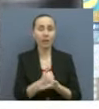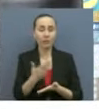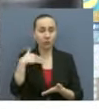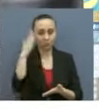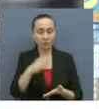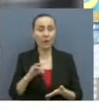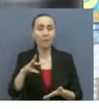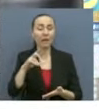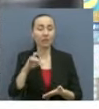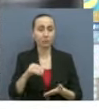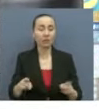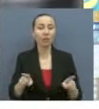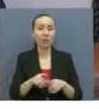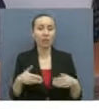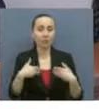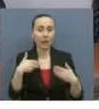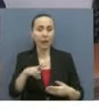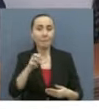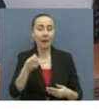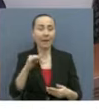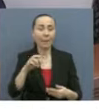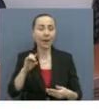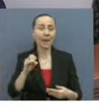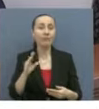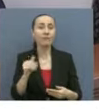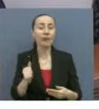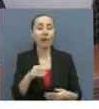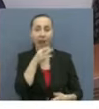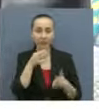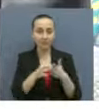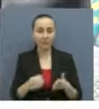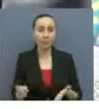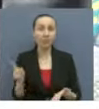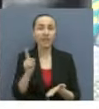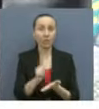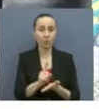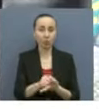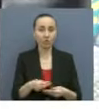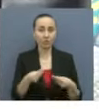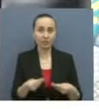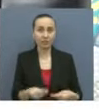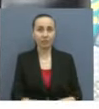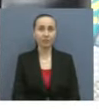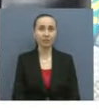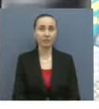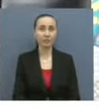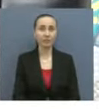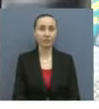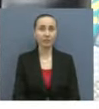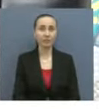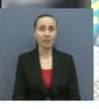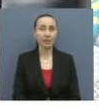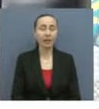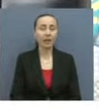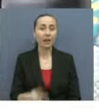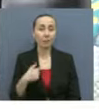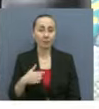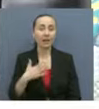Ермек Маржикбаев также поздравил Малыбаева с ответственным назначением. Рад вас приветствовать на благодати Акмолинской